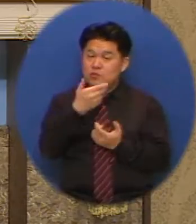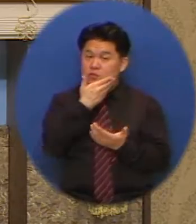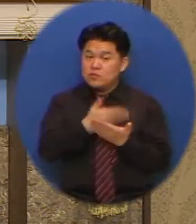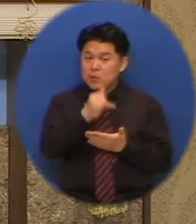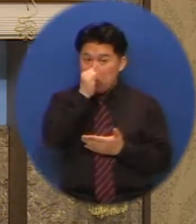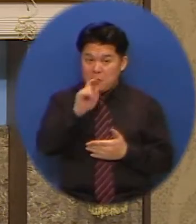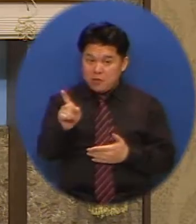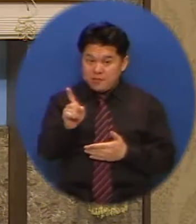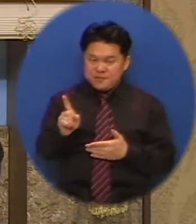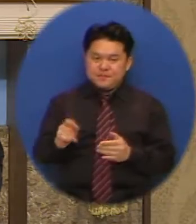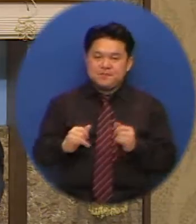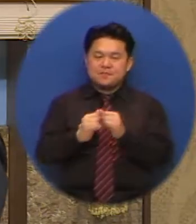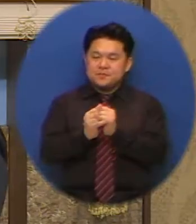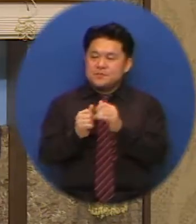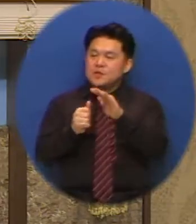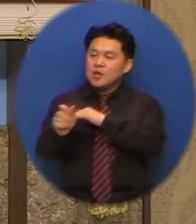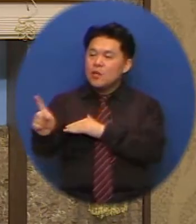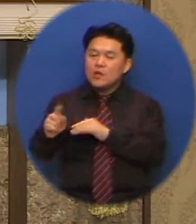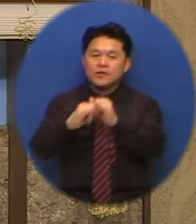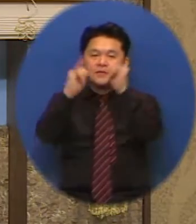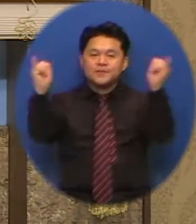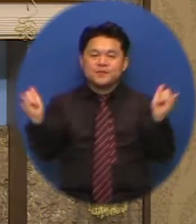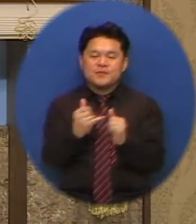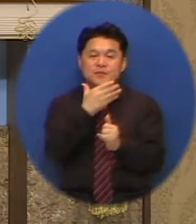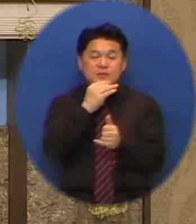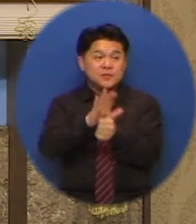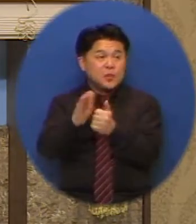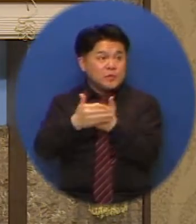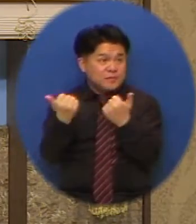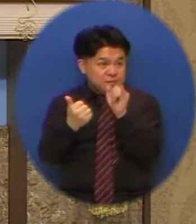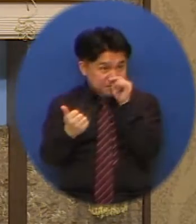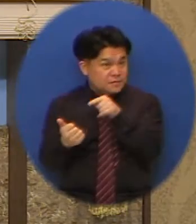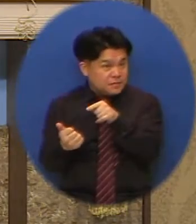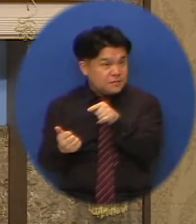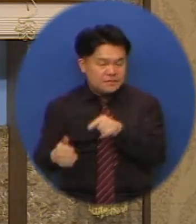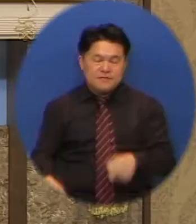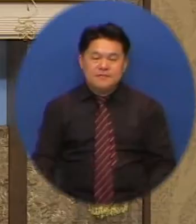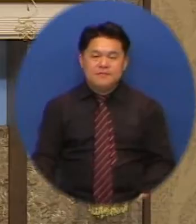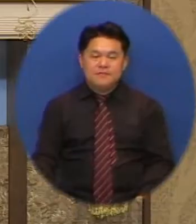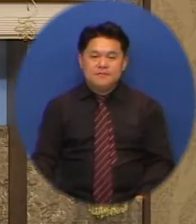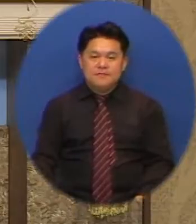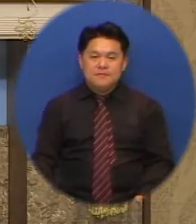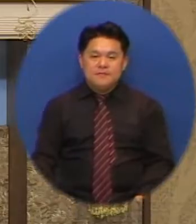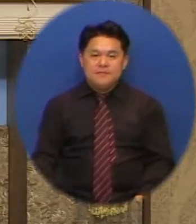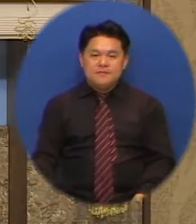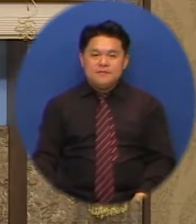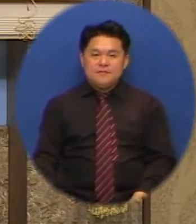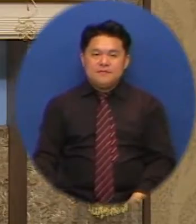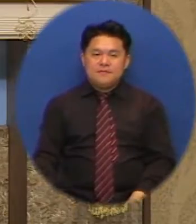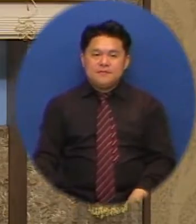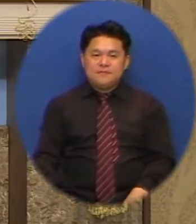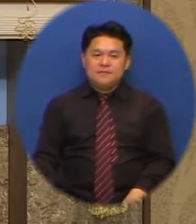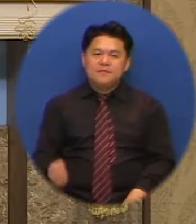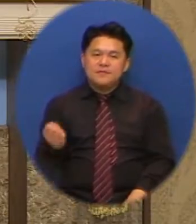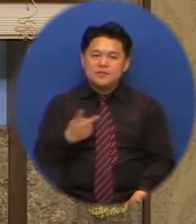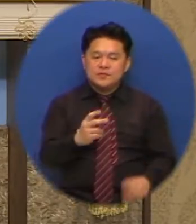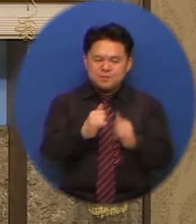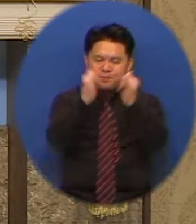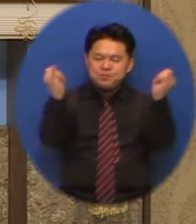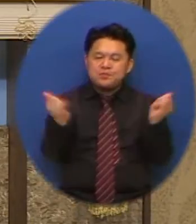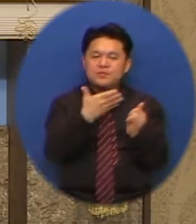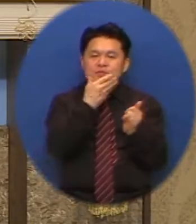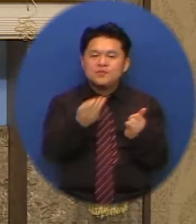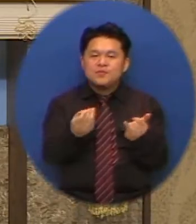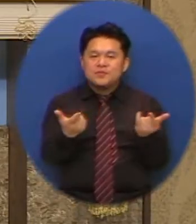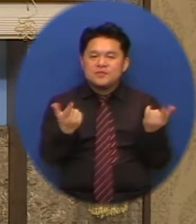우리 사회복지협의회, 민간복지기관들을 대표하는 사회복지협의회가 있는데 또 여러분 잘 아시는